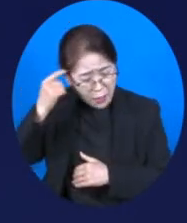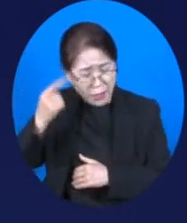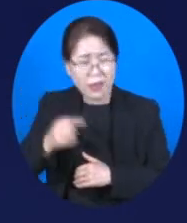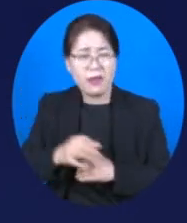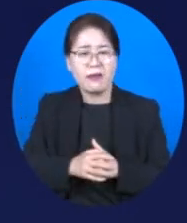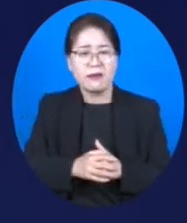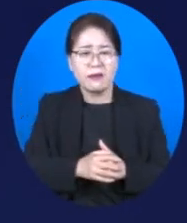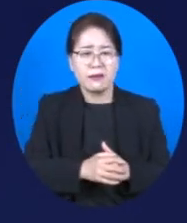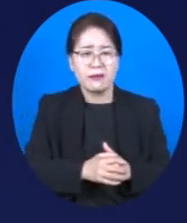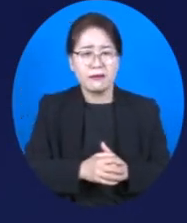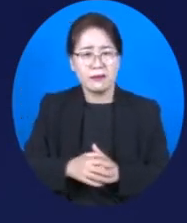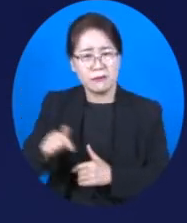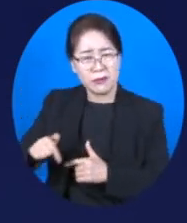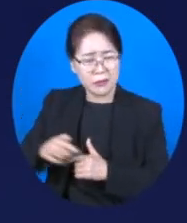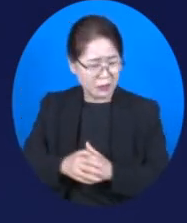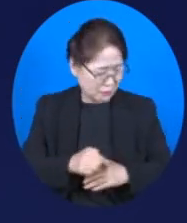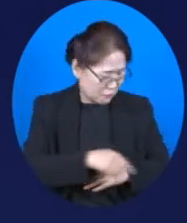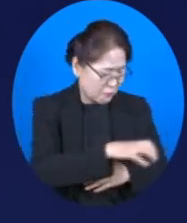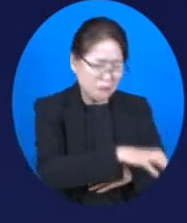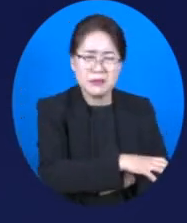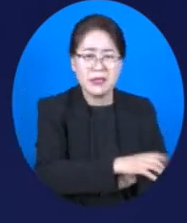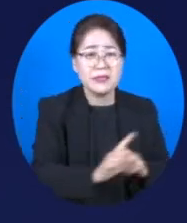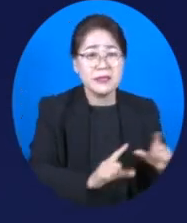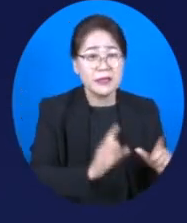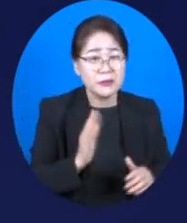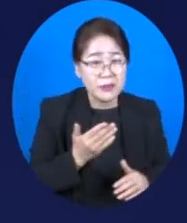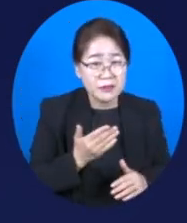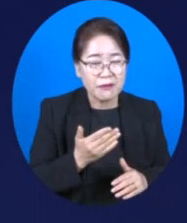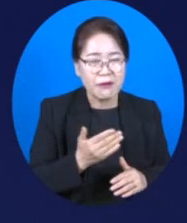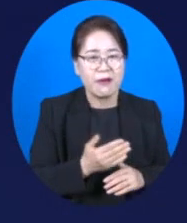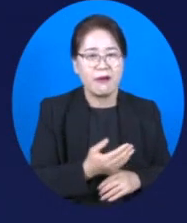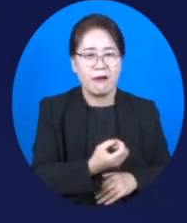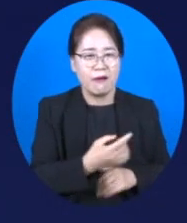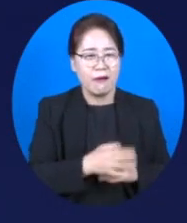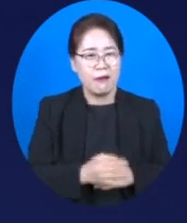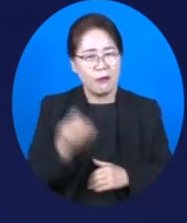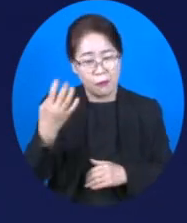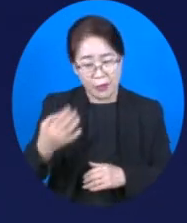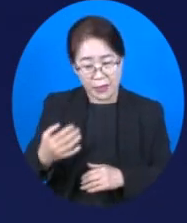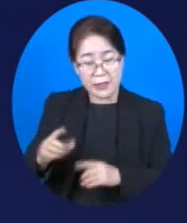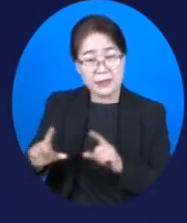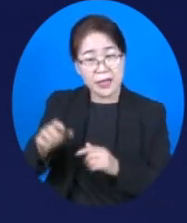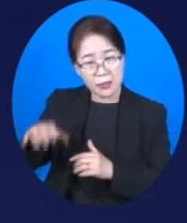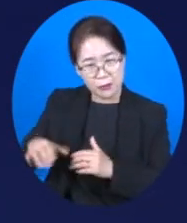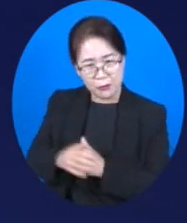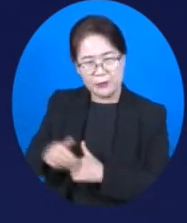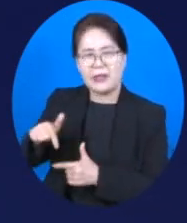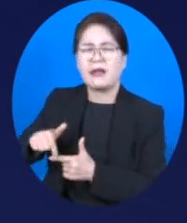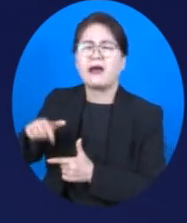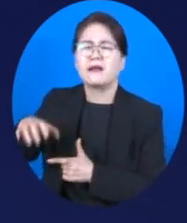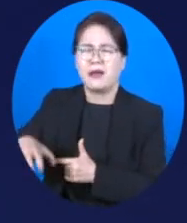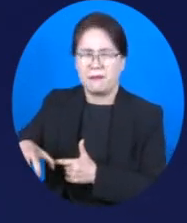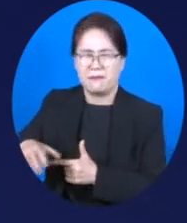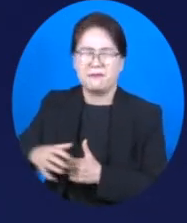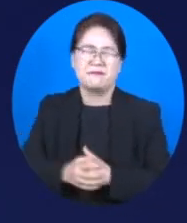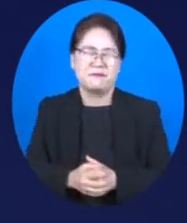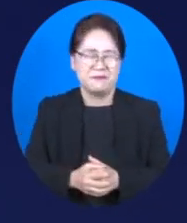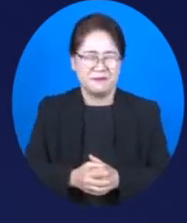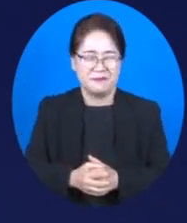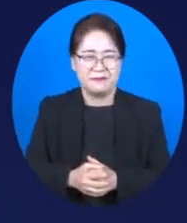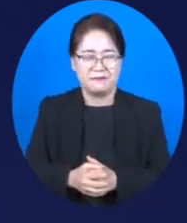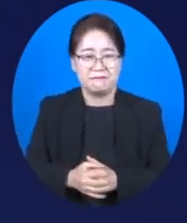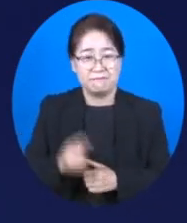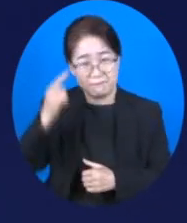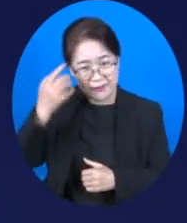어쩌다가 왜 이렇게 외곽에까지 와서 살게 된 거야? 내가 원래 살아야 될 곳은 강남이라고. 여러분,